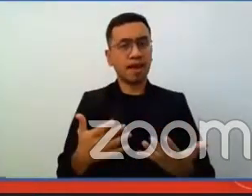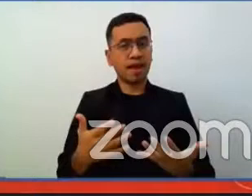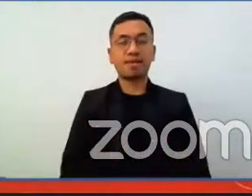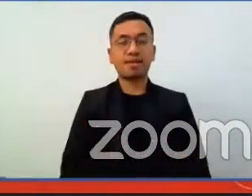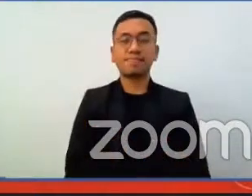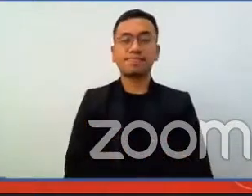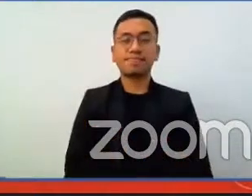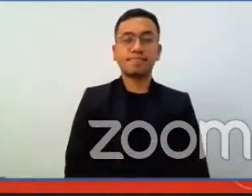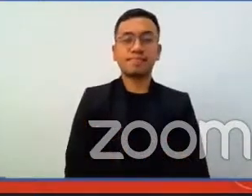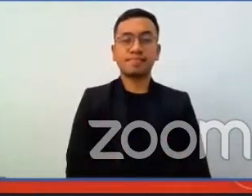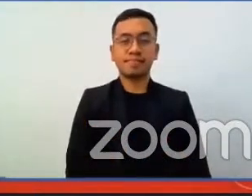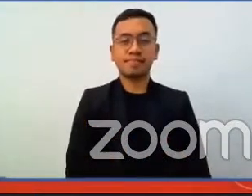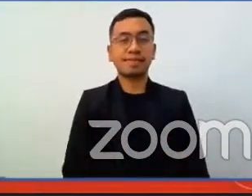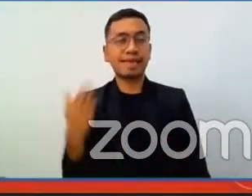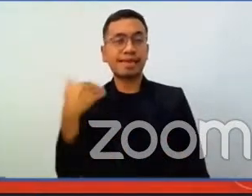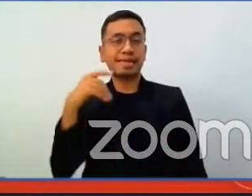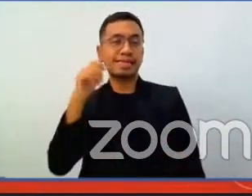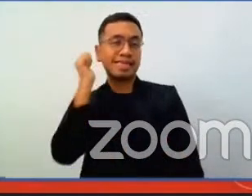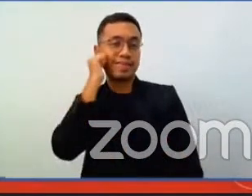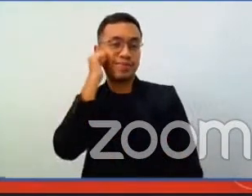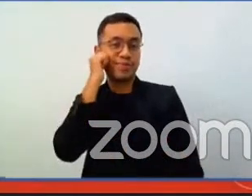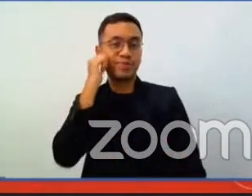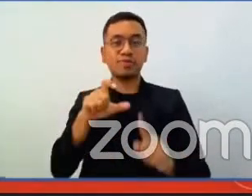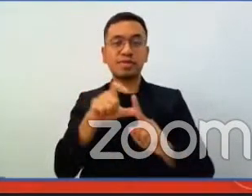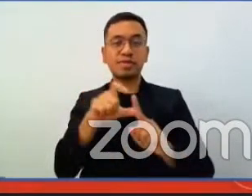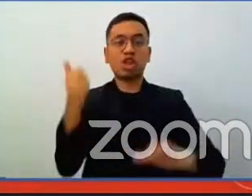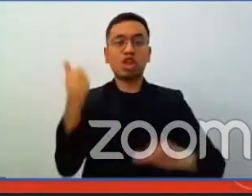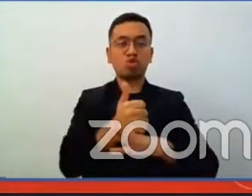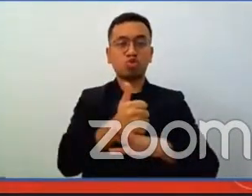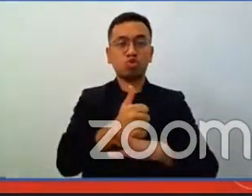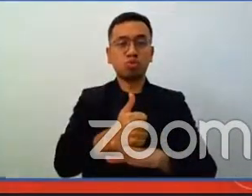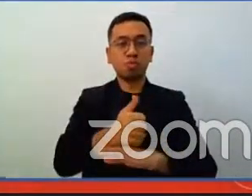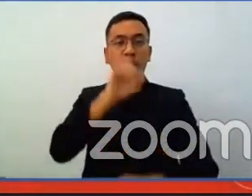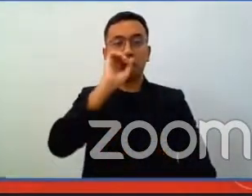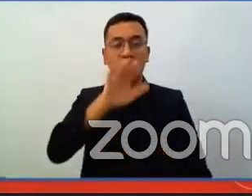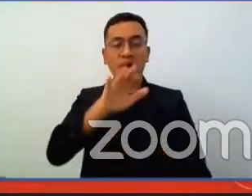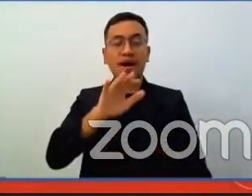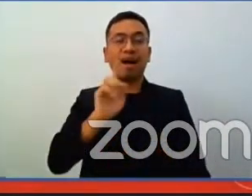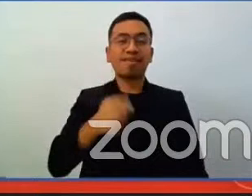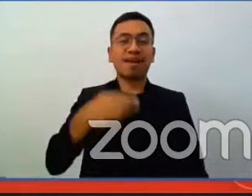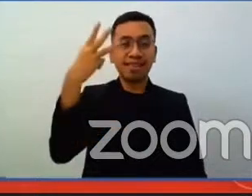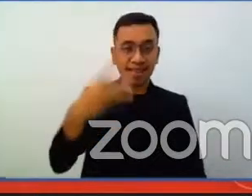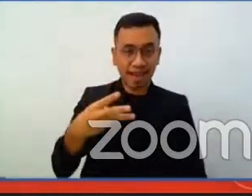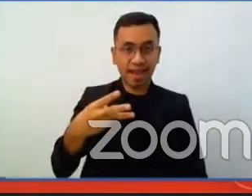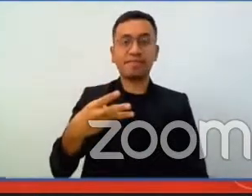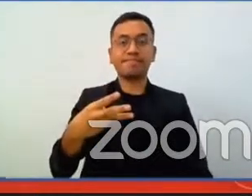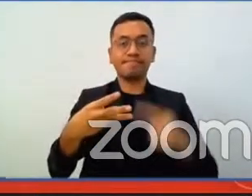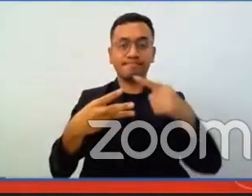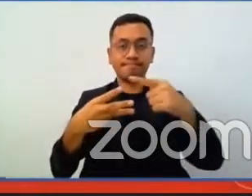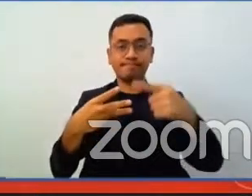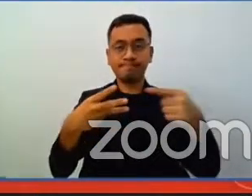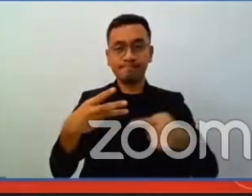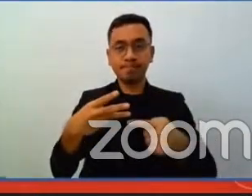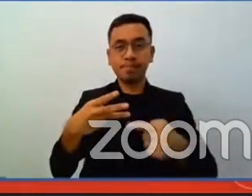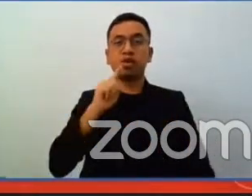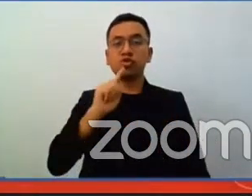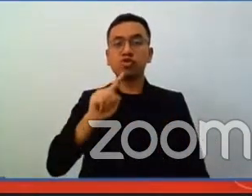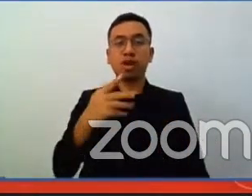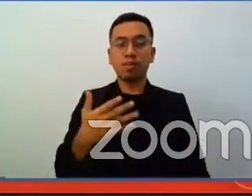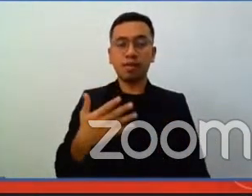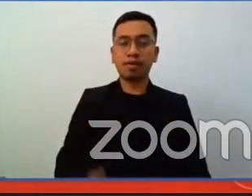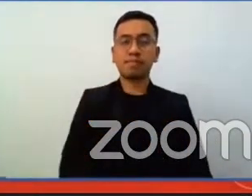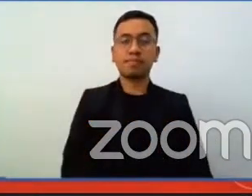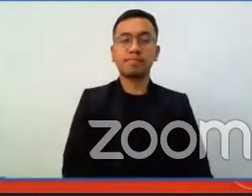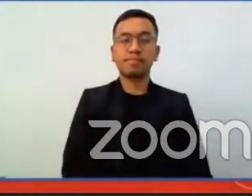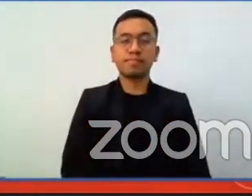Ibu Direktur, ada paling tidak ada tiga hal yang saling terkait. Yang pertama ada